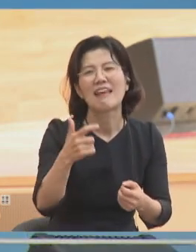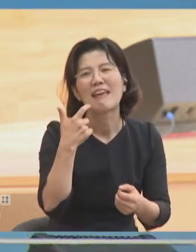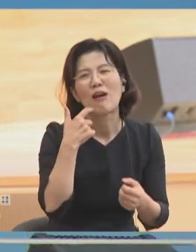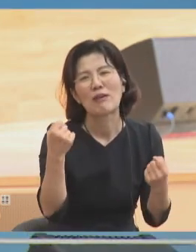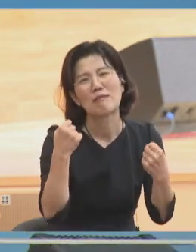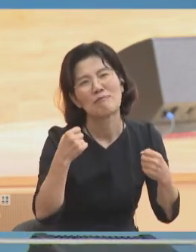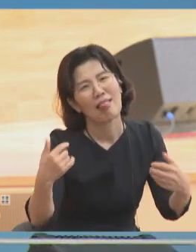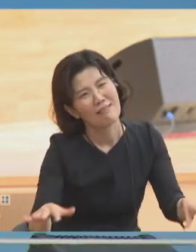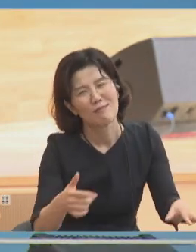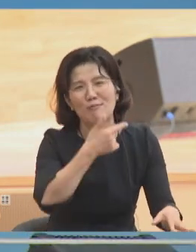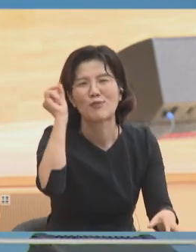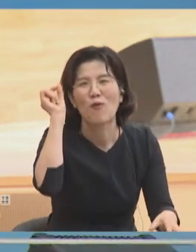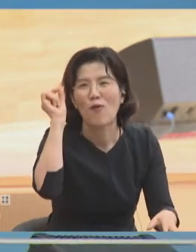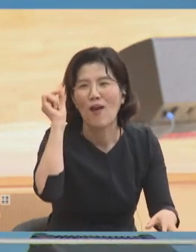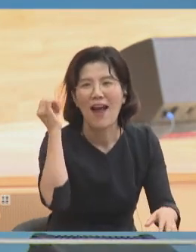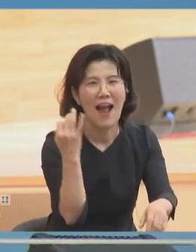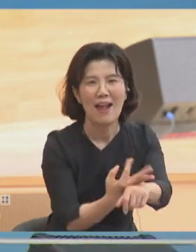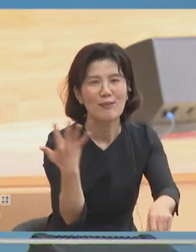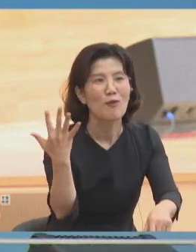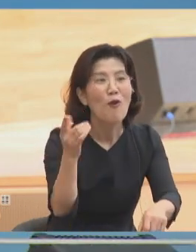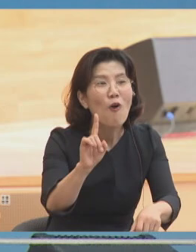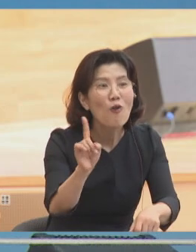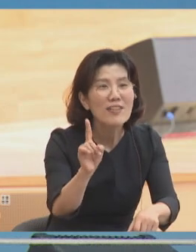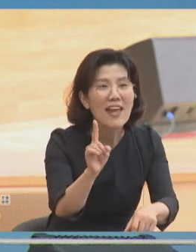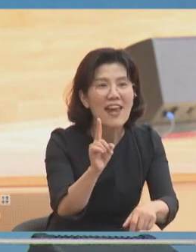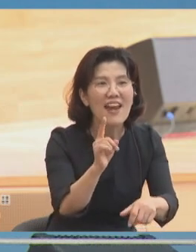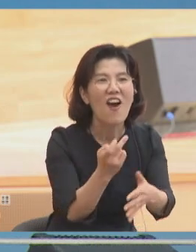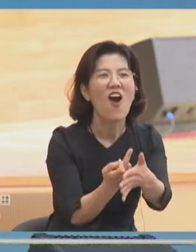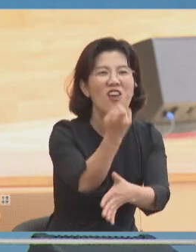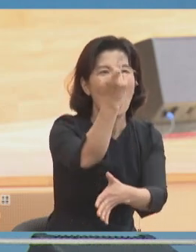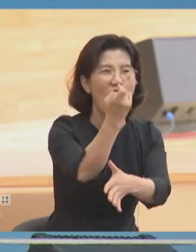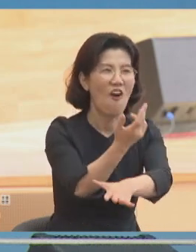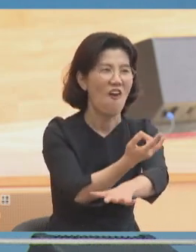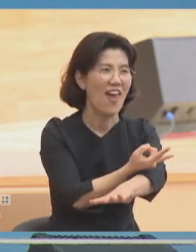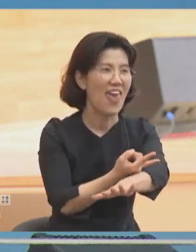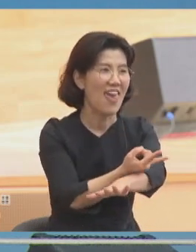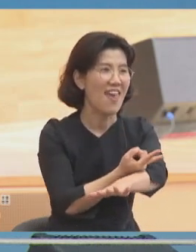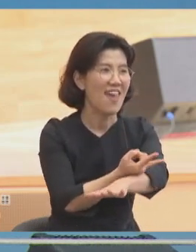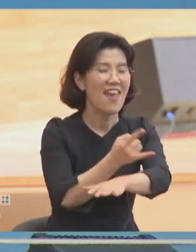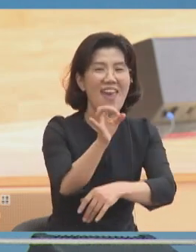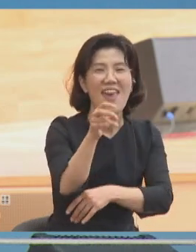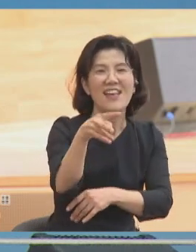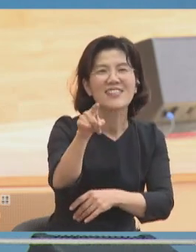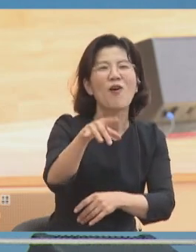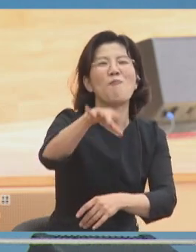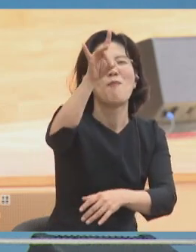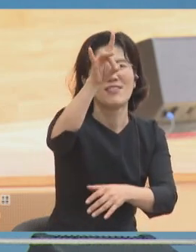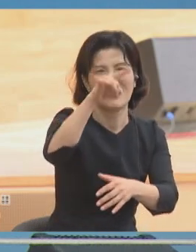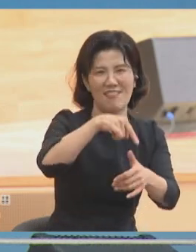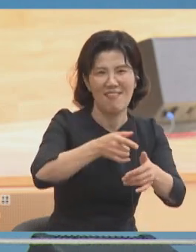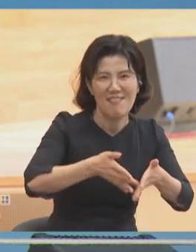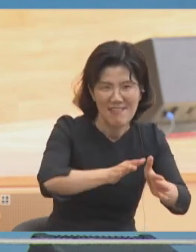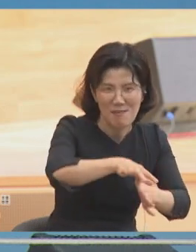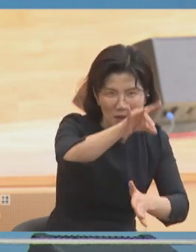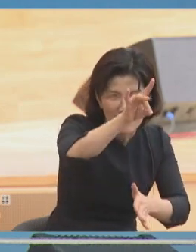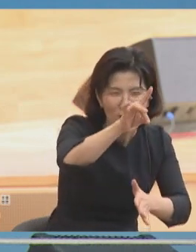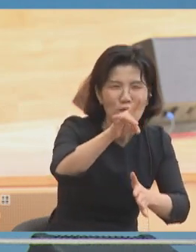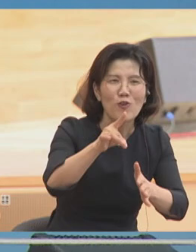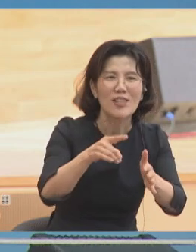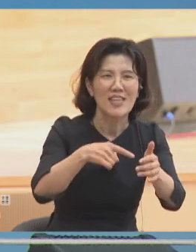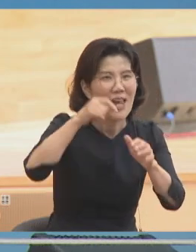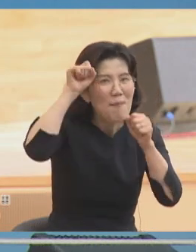부족했습니다 그래서 결국에는 에가 먼저 나오게 되었고 야곱은 형의 발 뒤꿈치를 잡고 나오게